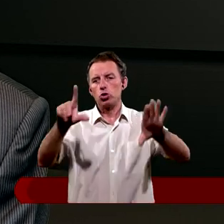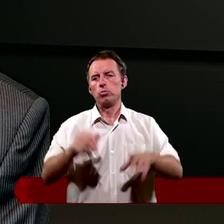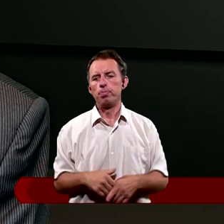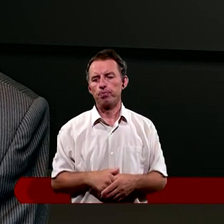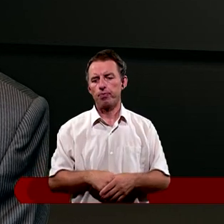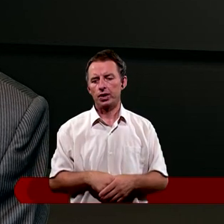1 rozdziale i 27 wierszu.